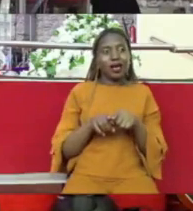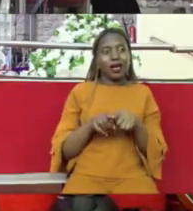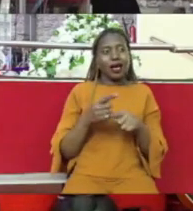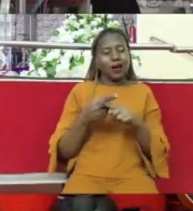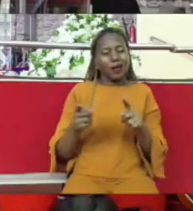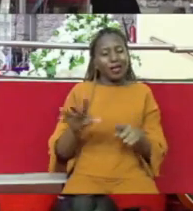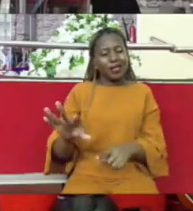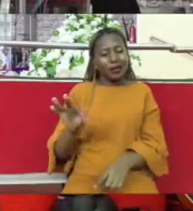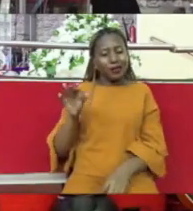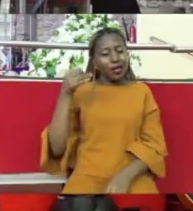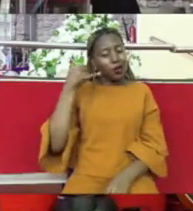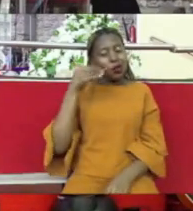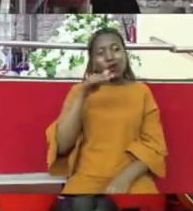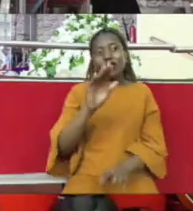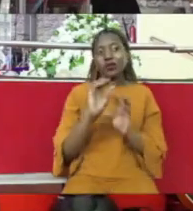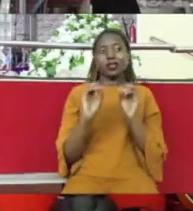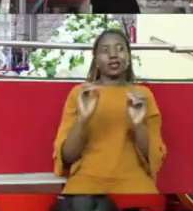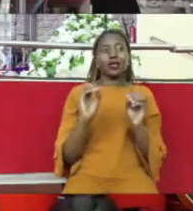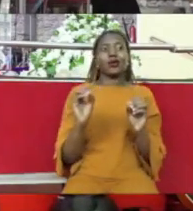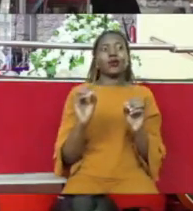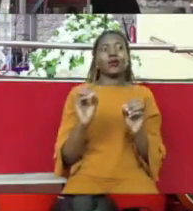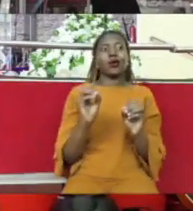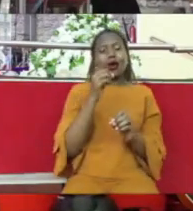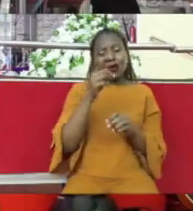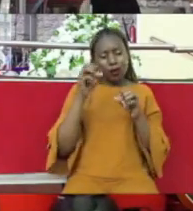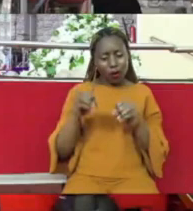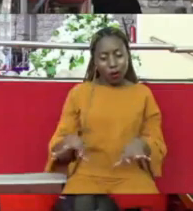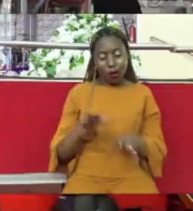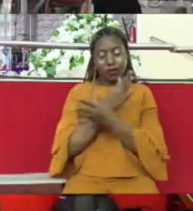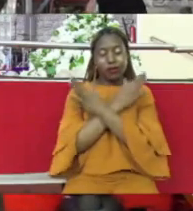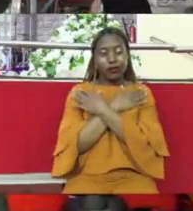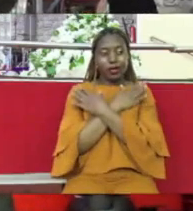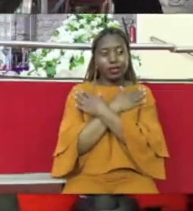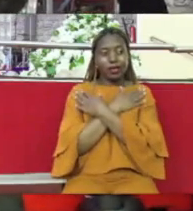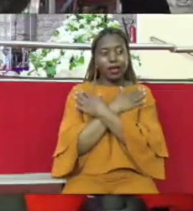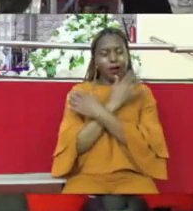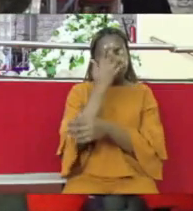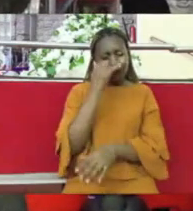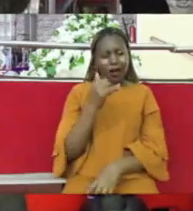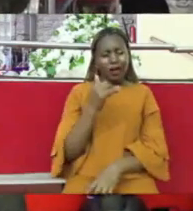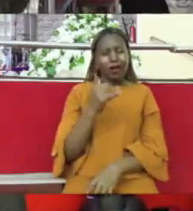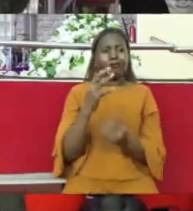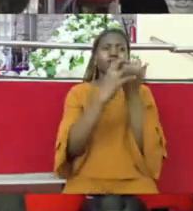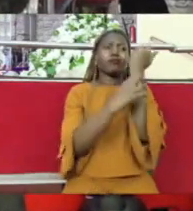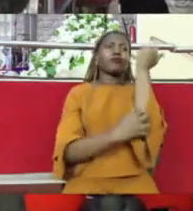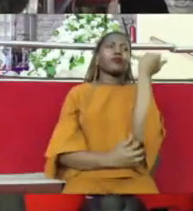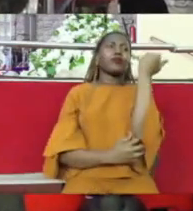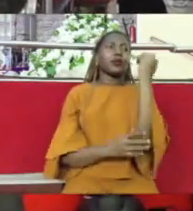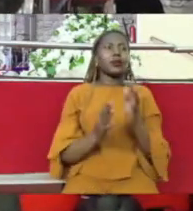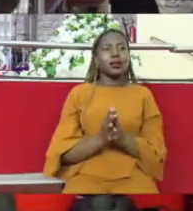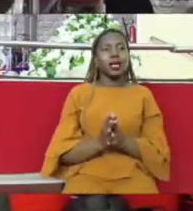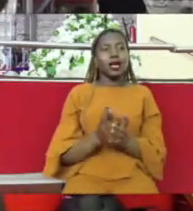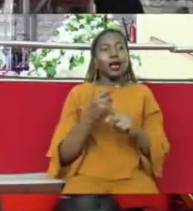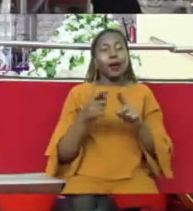your calls. Lakini huwa hawachukui simu. You lost friends. Uliwapoteza marafiki. Because of lack. Kwa sababu ya ukosefu. But I want to tell